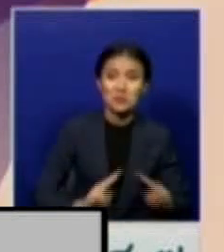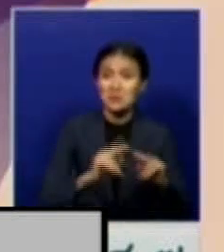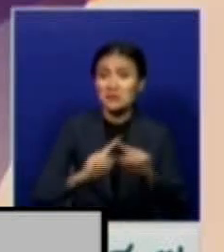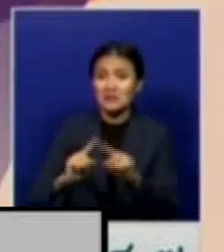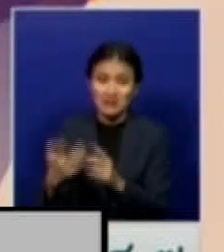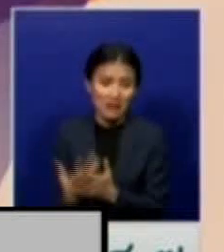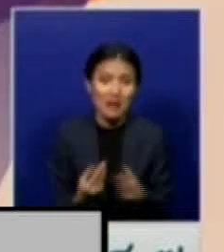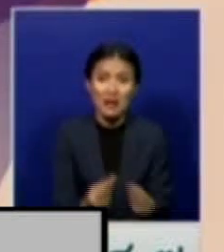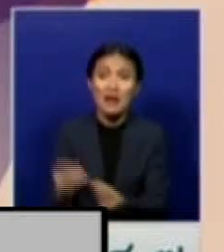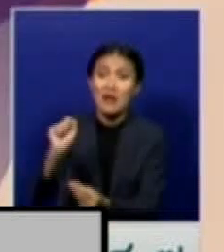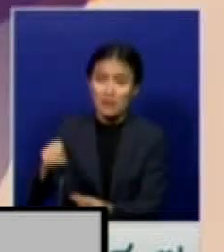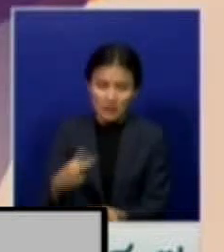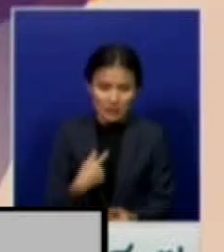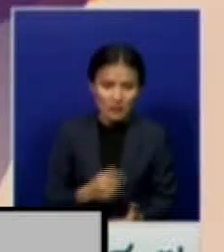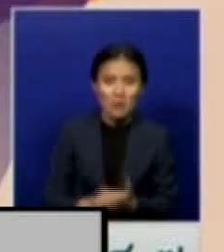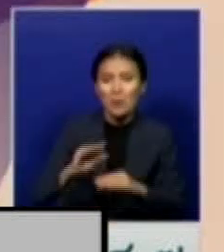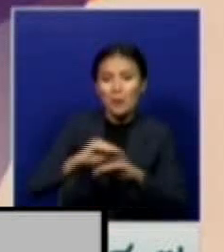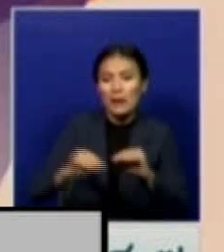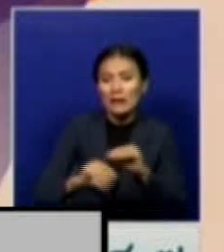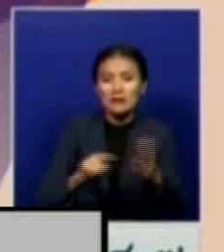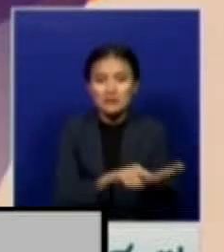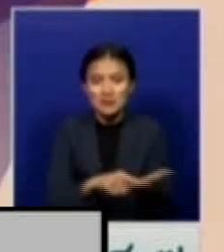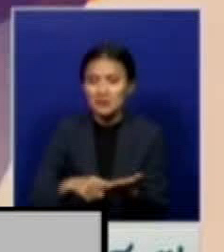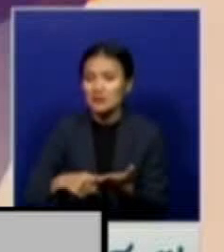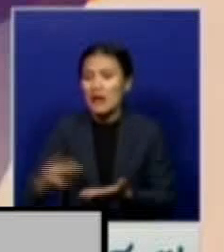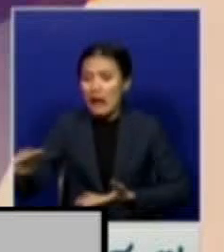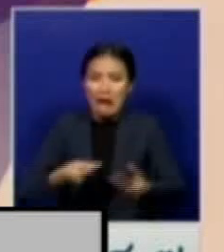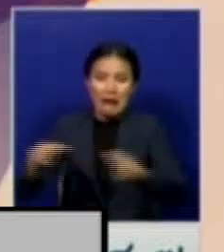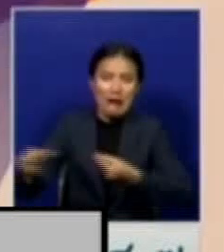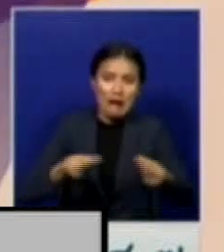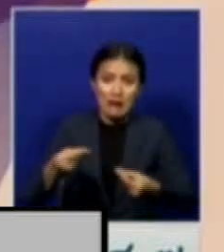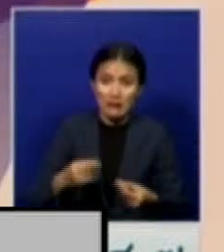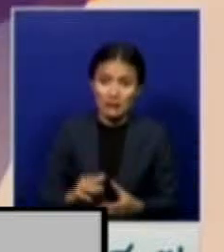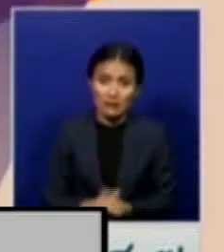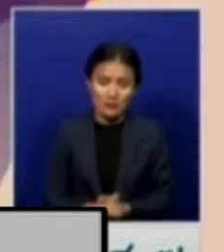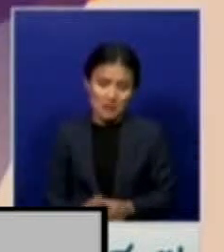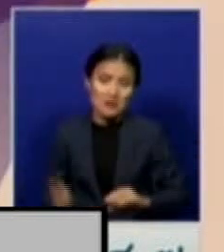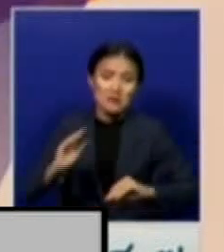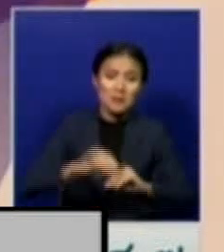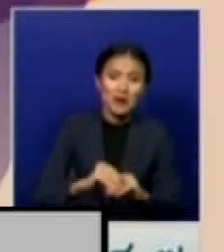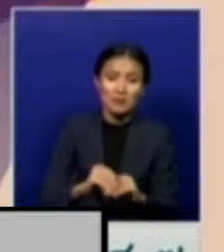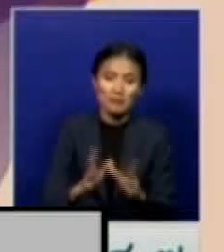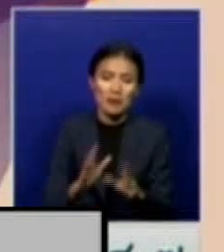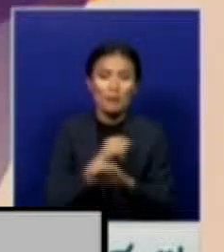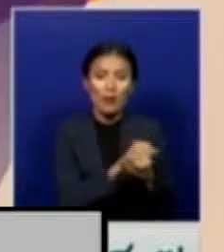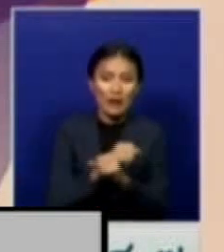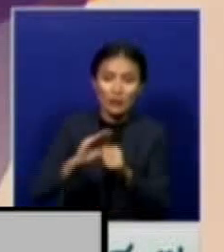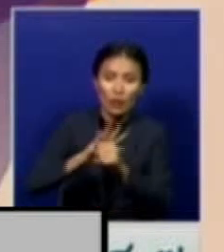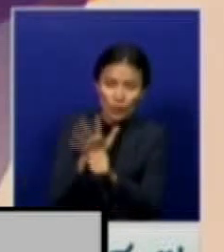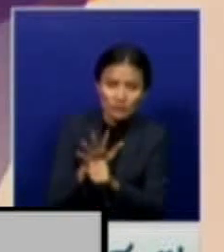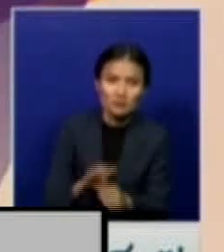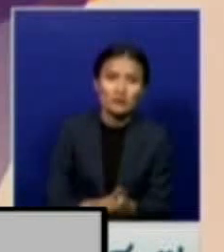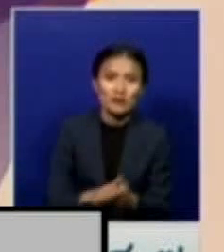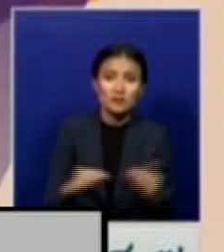ว่าสู้ภัยโควิดต่อท้ายประเภทขุดลอกคูคลองสู้ภัยโควิดถนนพาราซอยสู้ภัยโควิ